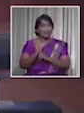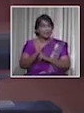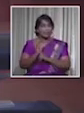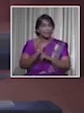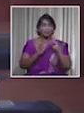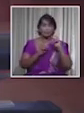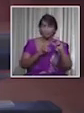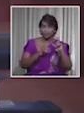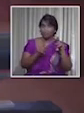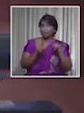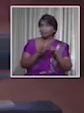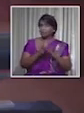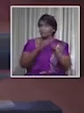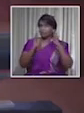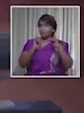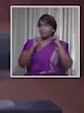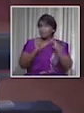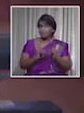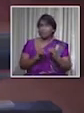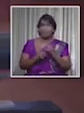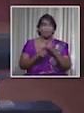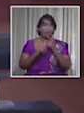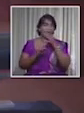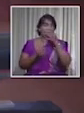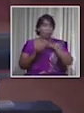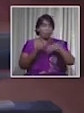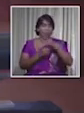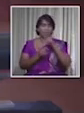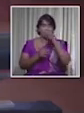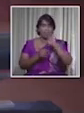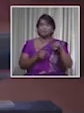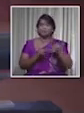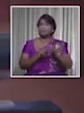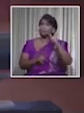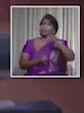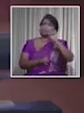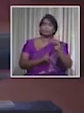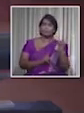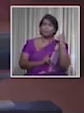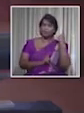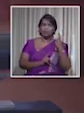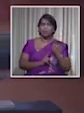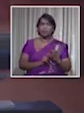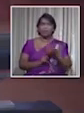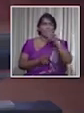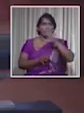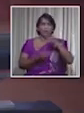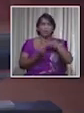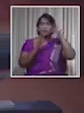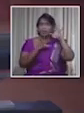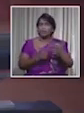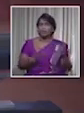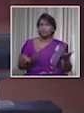වගේම ක්‍රෝමියම් ඉතාමත් බරපතල බැරලෝහය සහිත පොහොර නිකුත් කරගෙන සදා ජනාධිපතිවරයා නියෝග දෙනවා දැන් කවුද මේ විස පොහොර ගේන්නේ